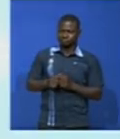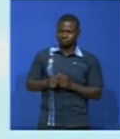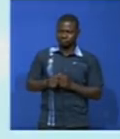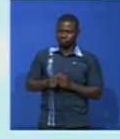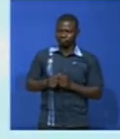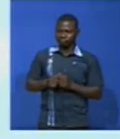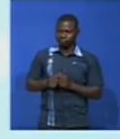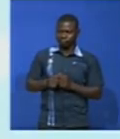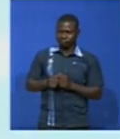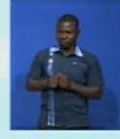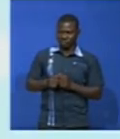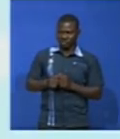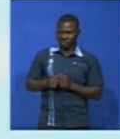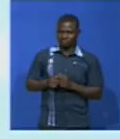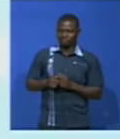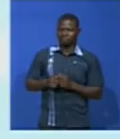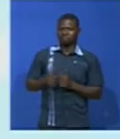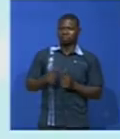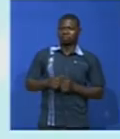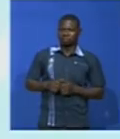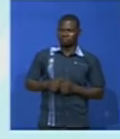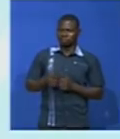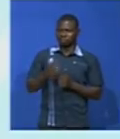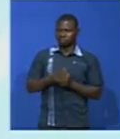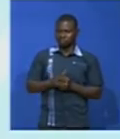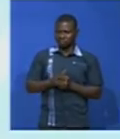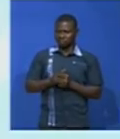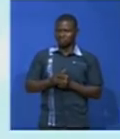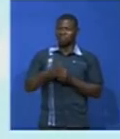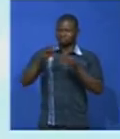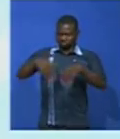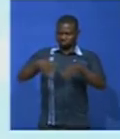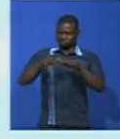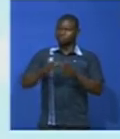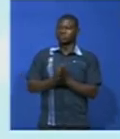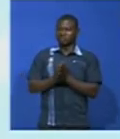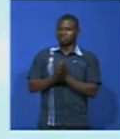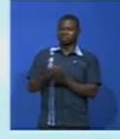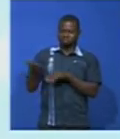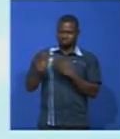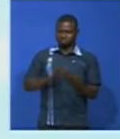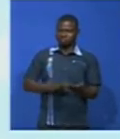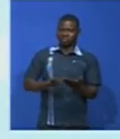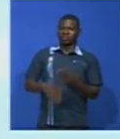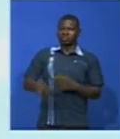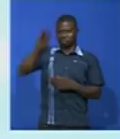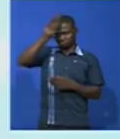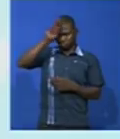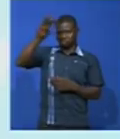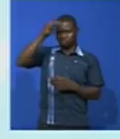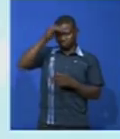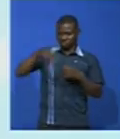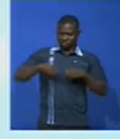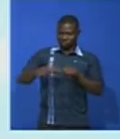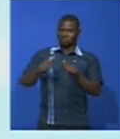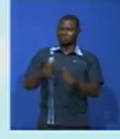Les obsèques nationales de Winnie Mandela font l'objet de décryptages dans les journaux burkinabés qui rendent compte par ailleurs de la visite du